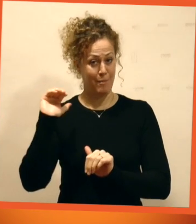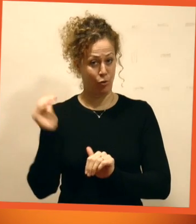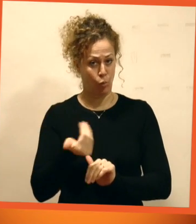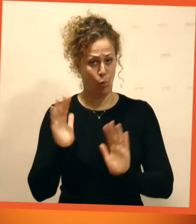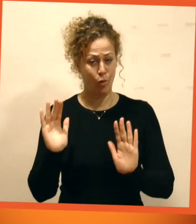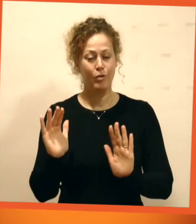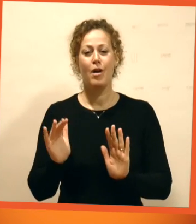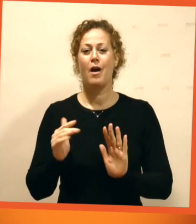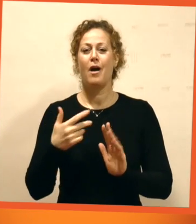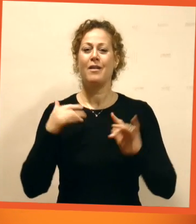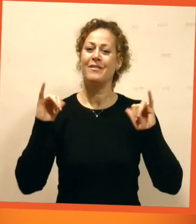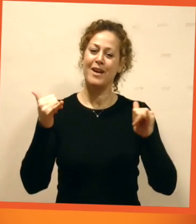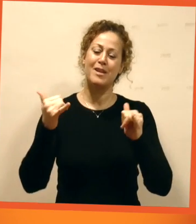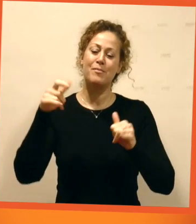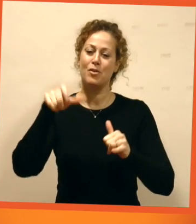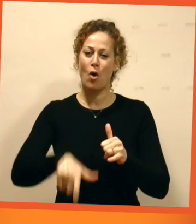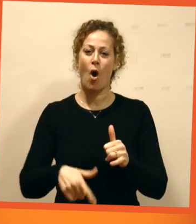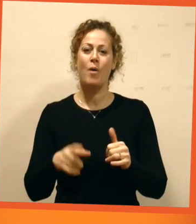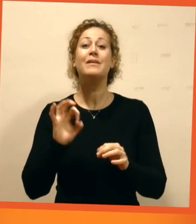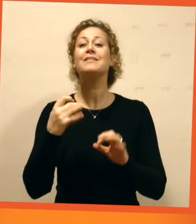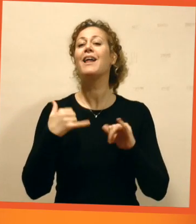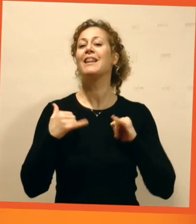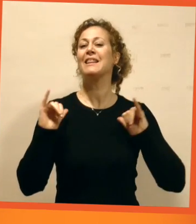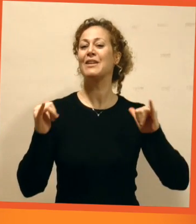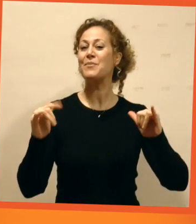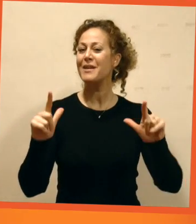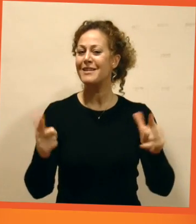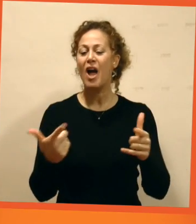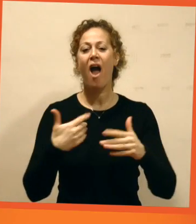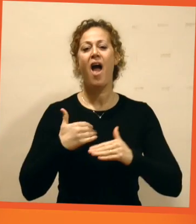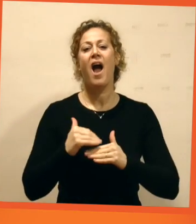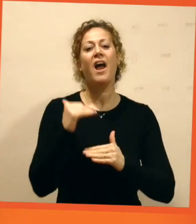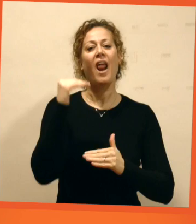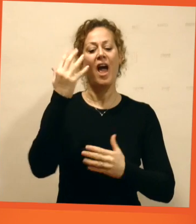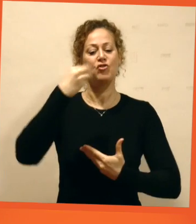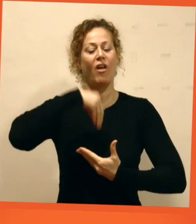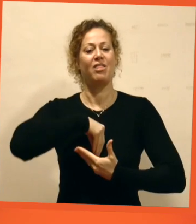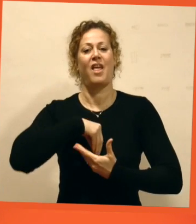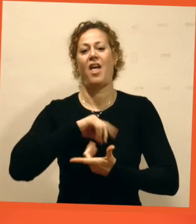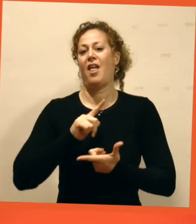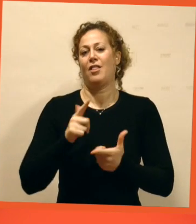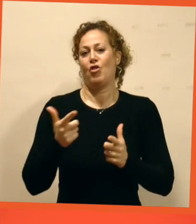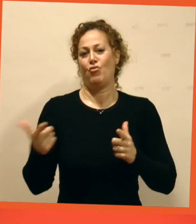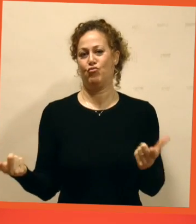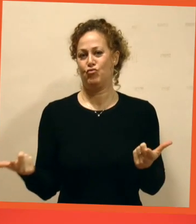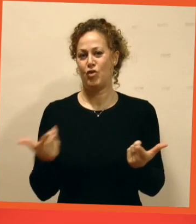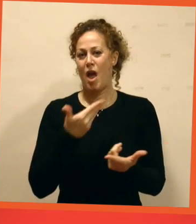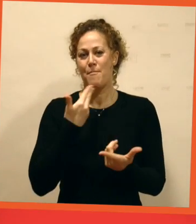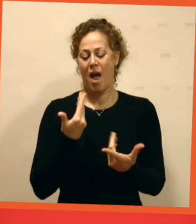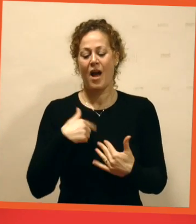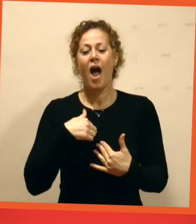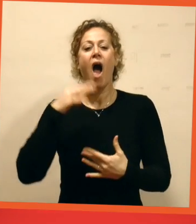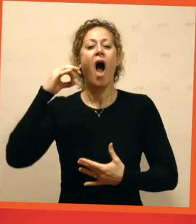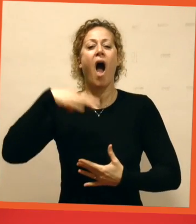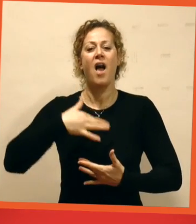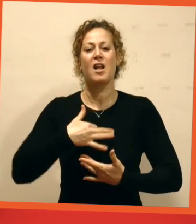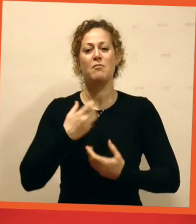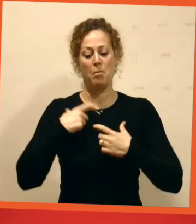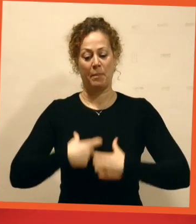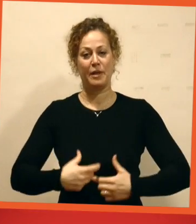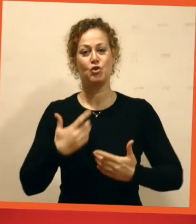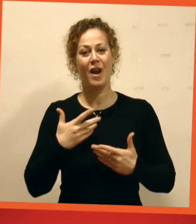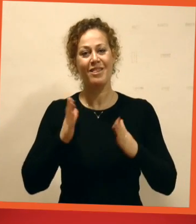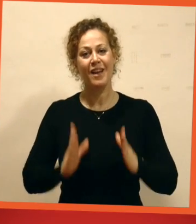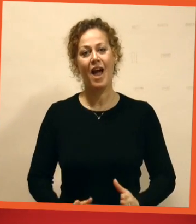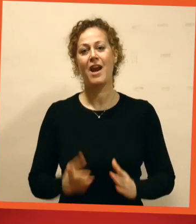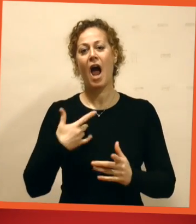diverte, non ti appassioni, certo. Se non ti appassioni, non cresci come animo, come personalità. Quindi per noi il